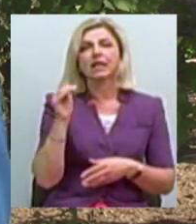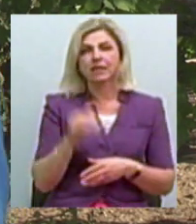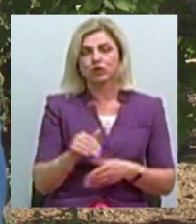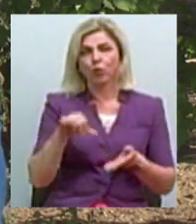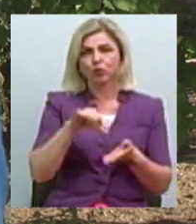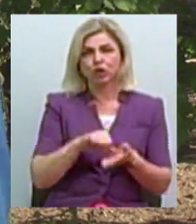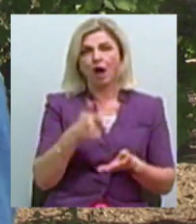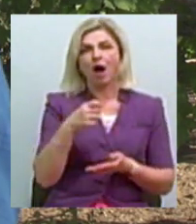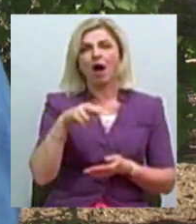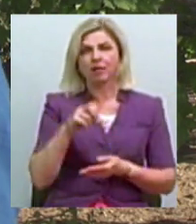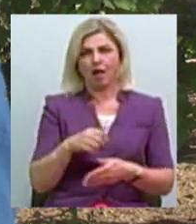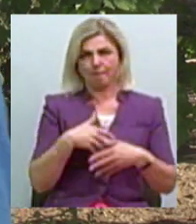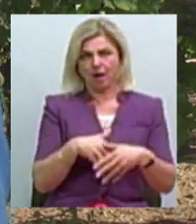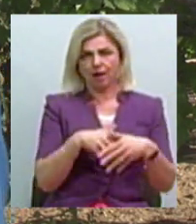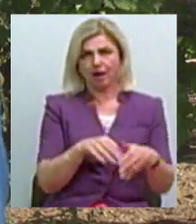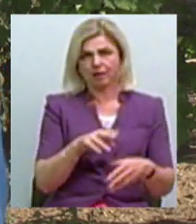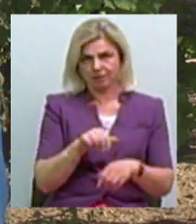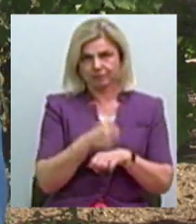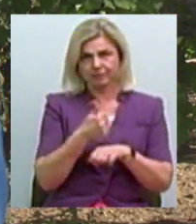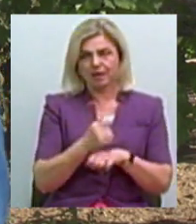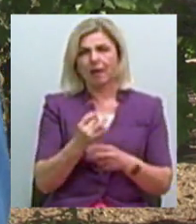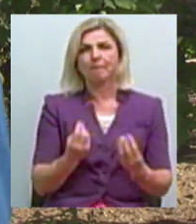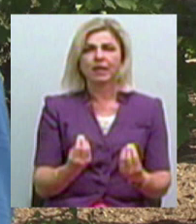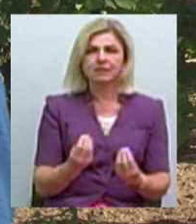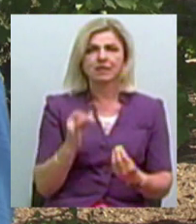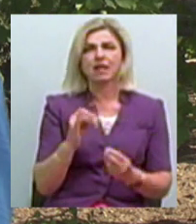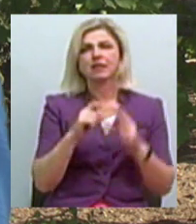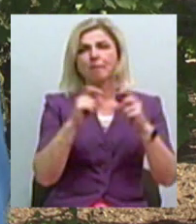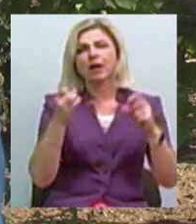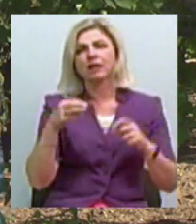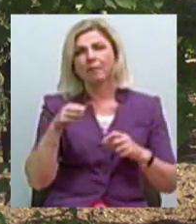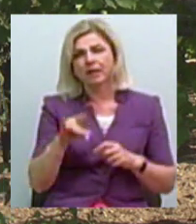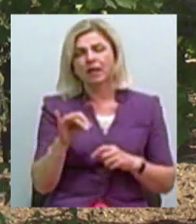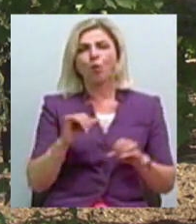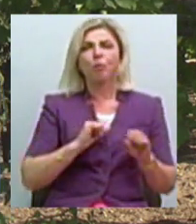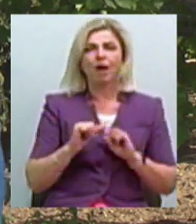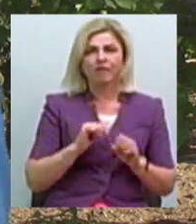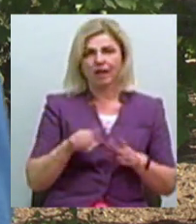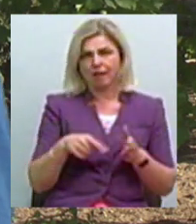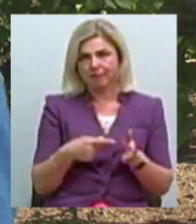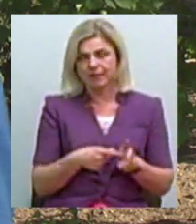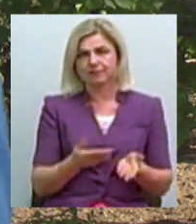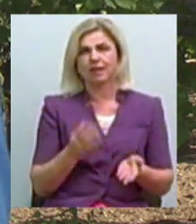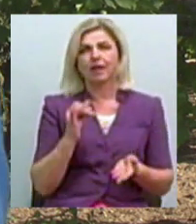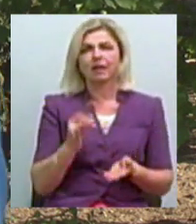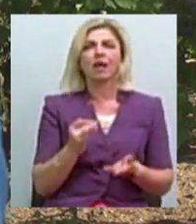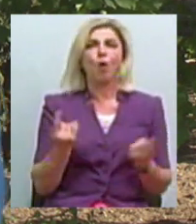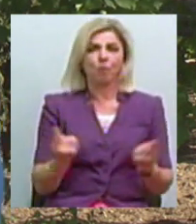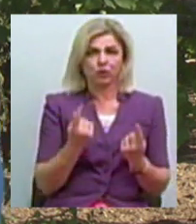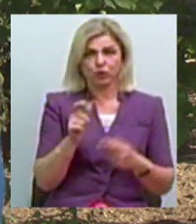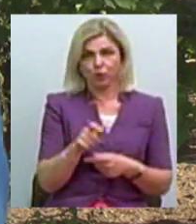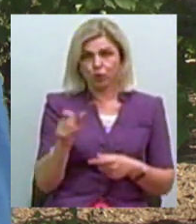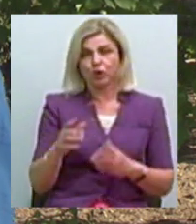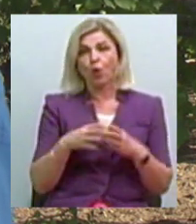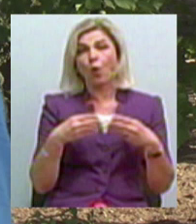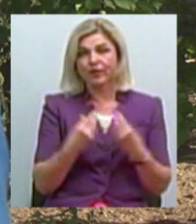гала-параду. Це і бізнес, це і департаменти, це і управління міста. Це і пересічні містяни, це